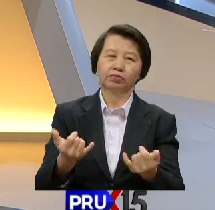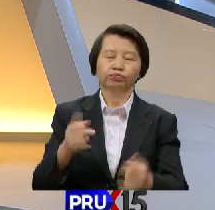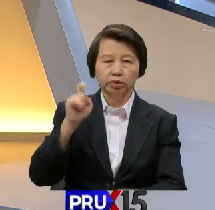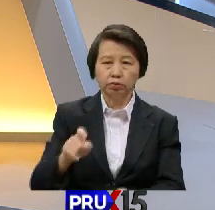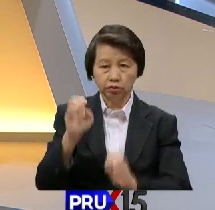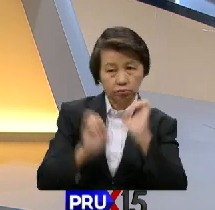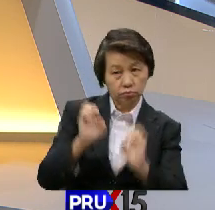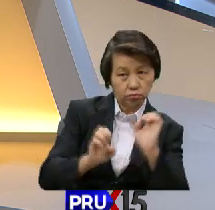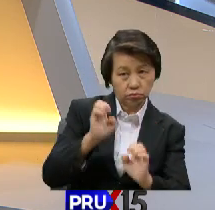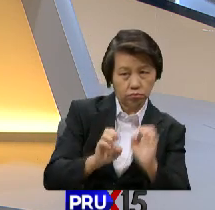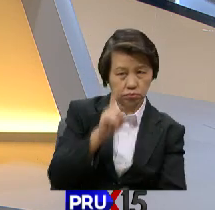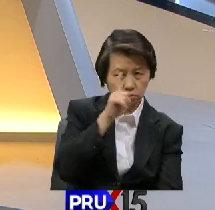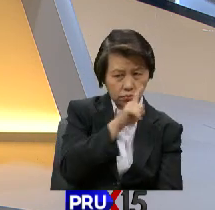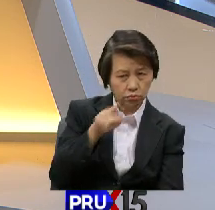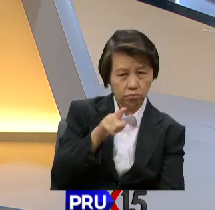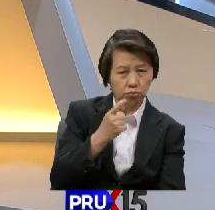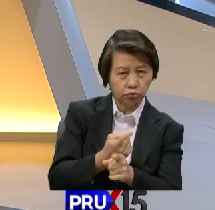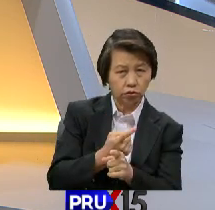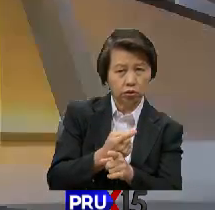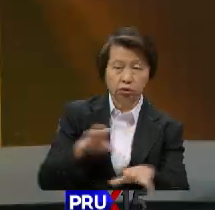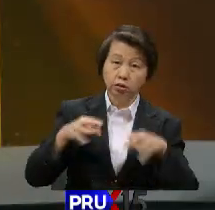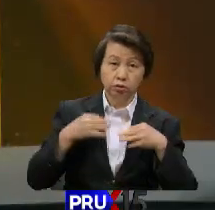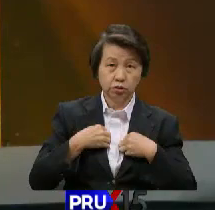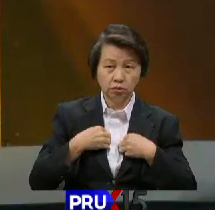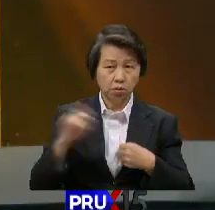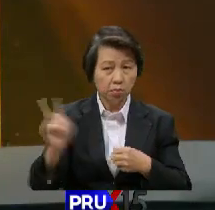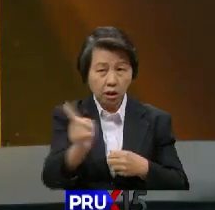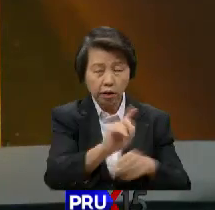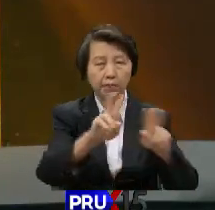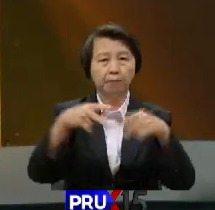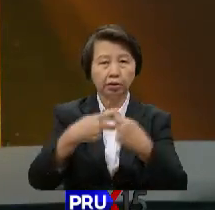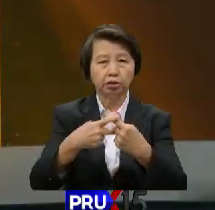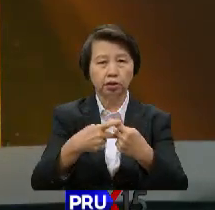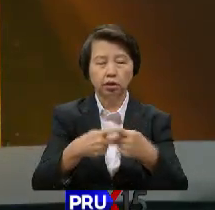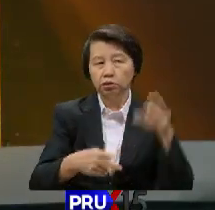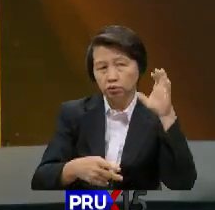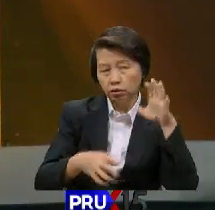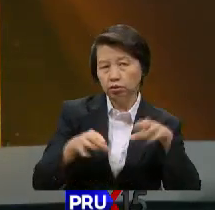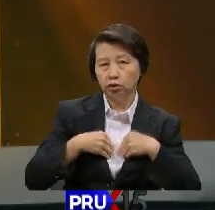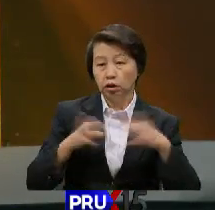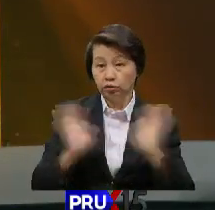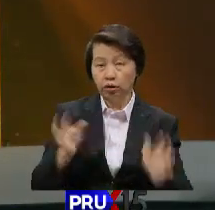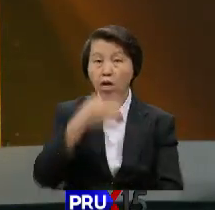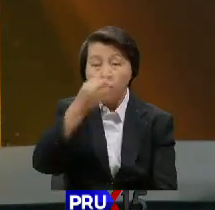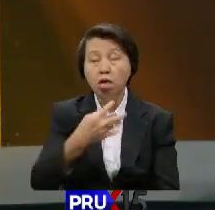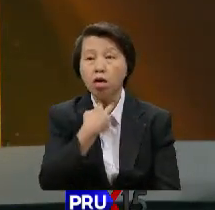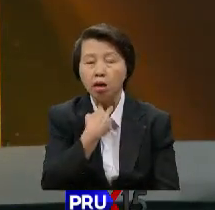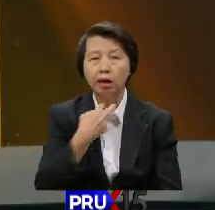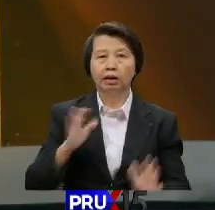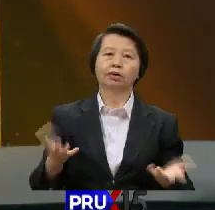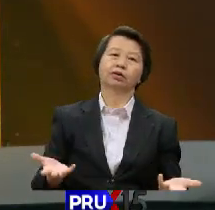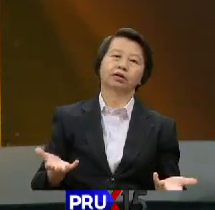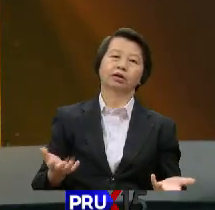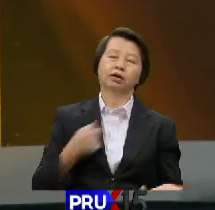perlu menilai saya kritis apa-apa mereka terima daripada mana-mana pasti supaya mereka tidak terperangkap dengan sentimen